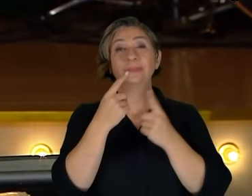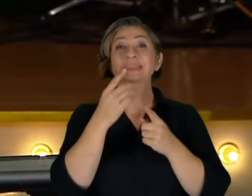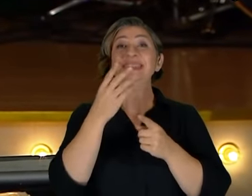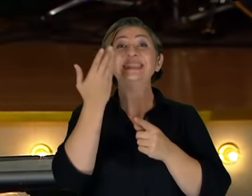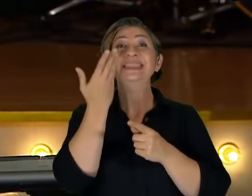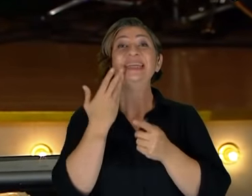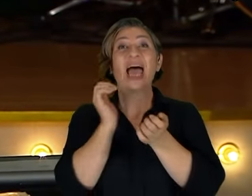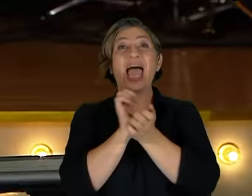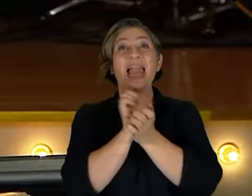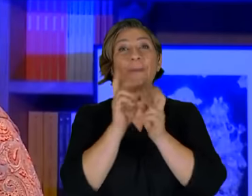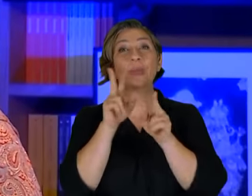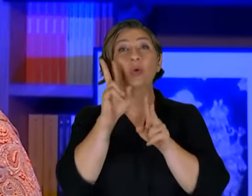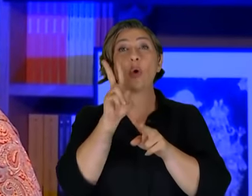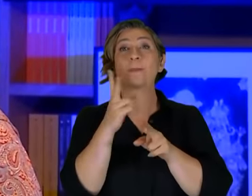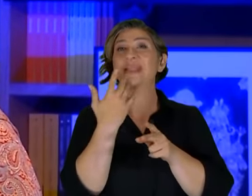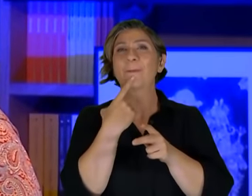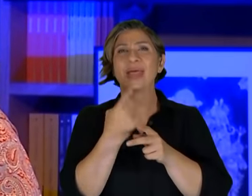seyirciyi ailem gibi görüyorum?